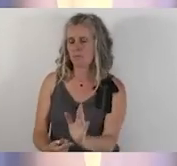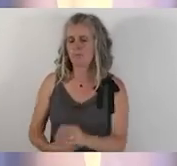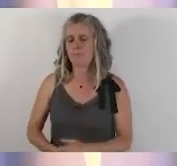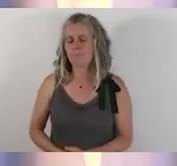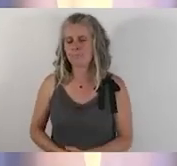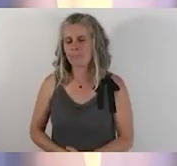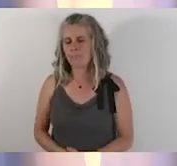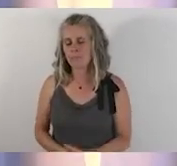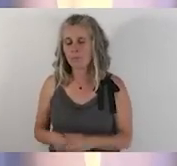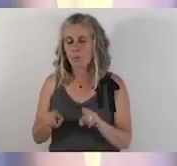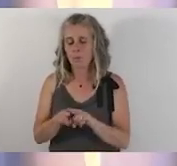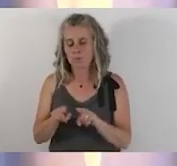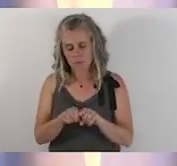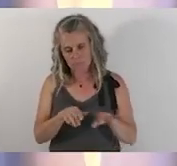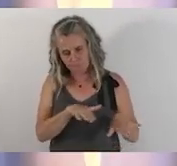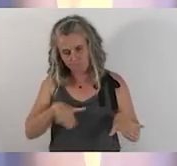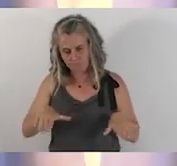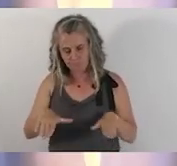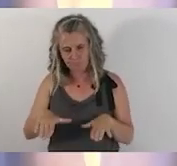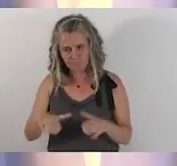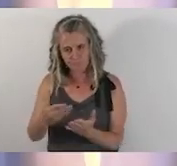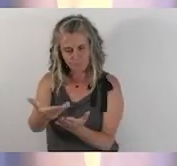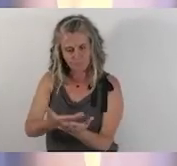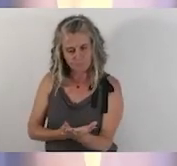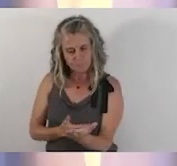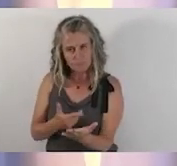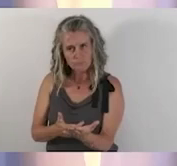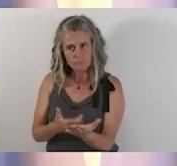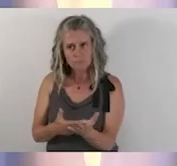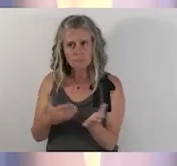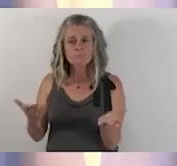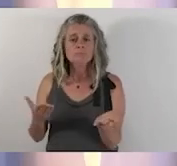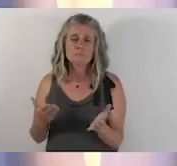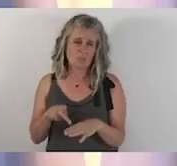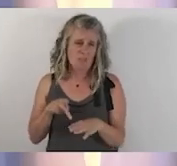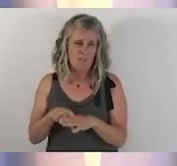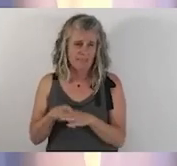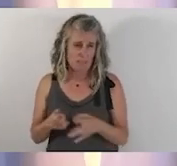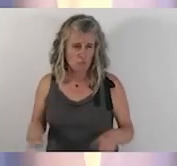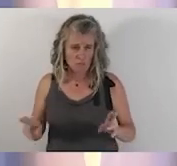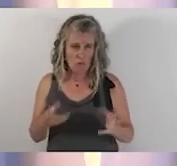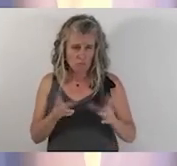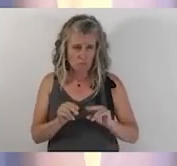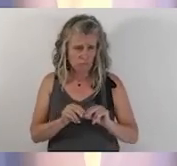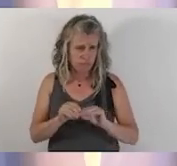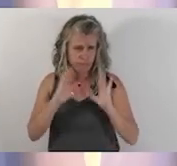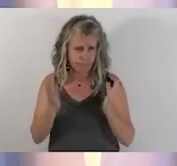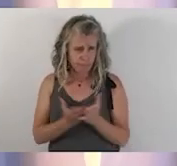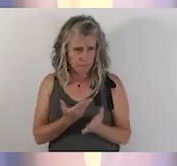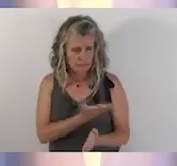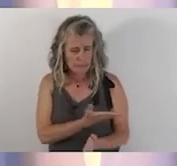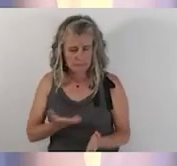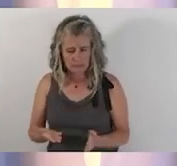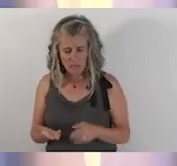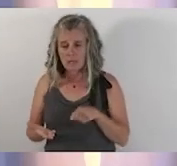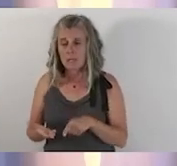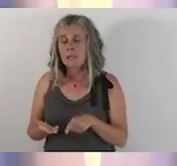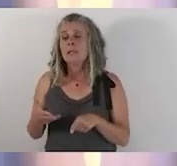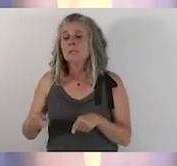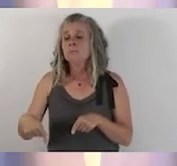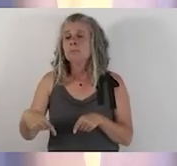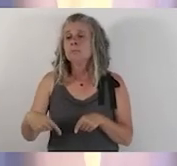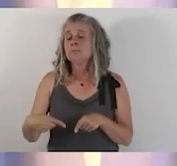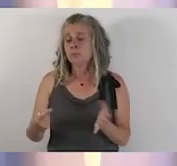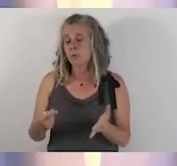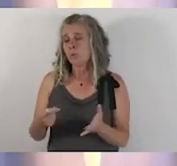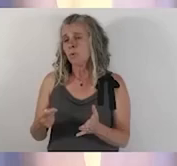Et il y a aussi, on passera tout ça donc en début de séance, une information au conseil d'arrondissement, donc c'est